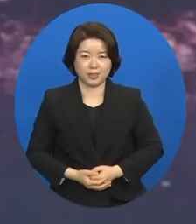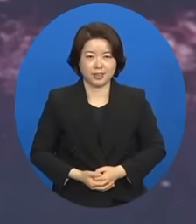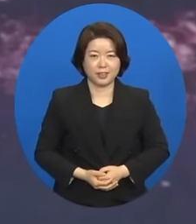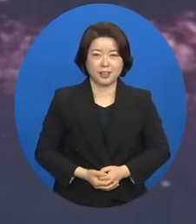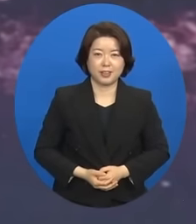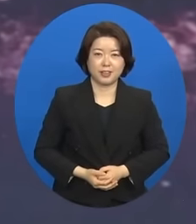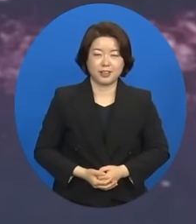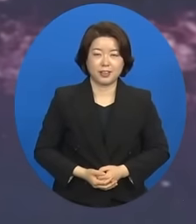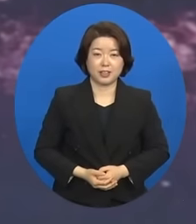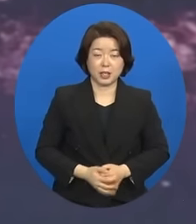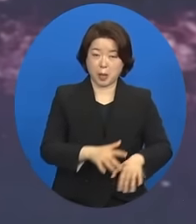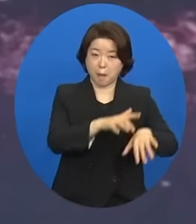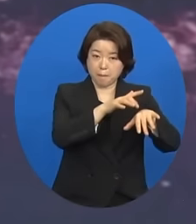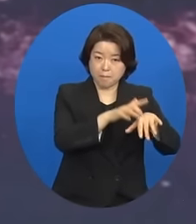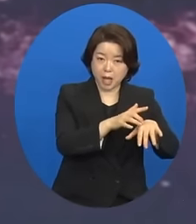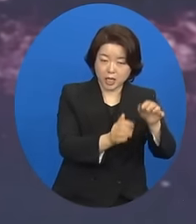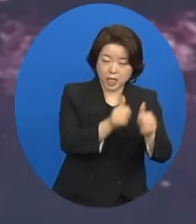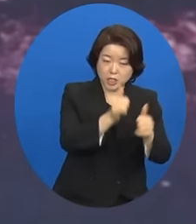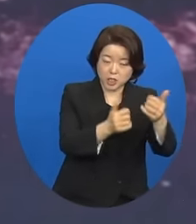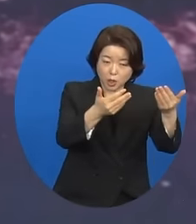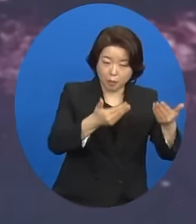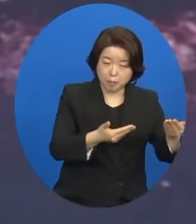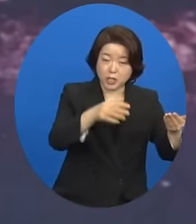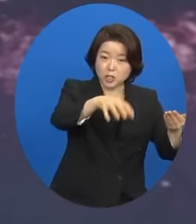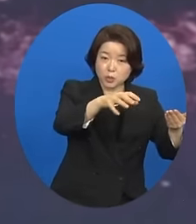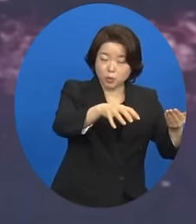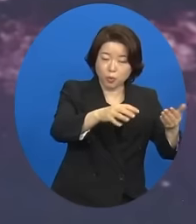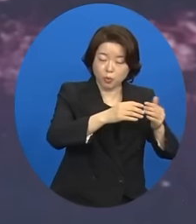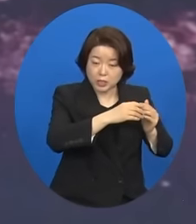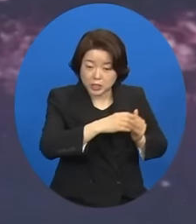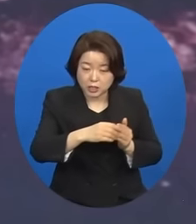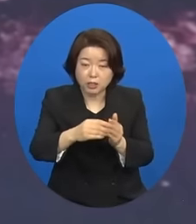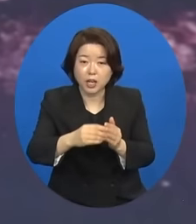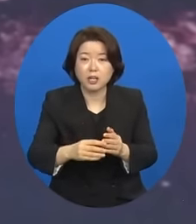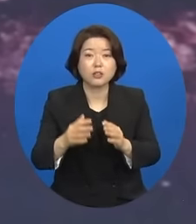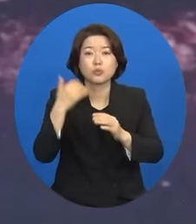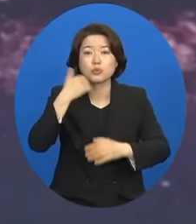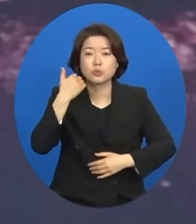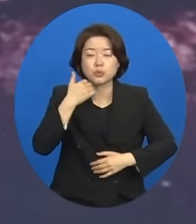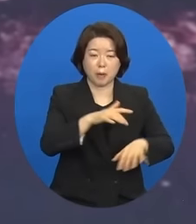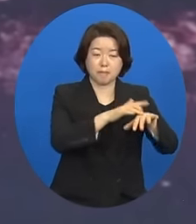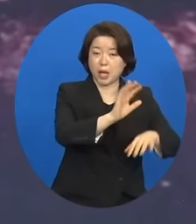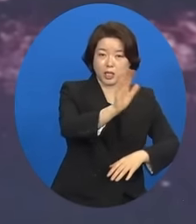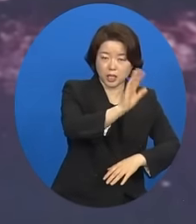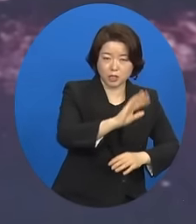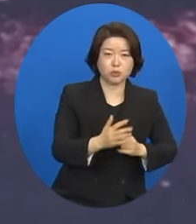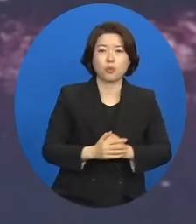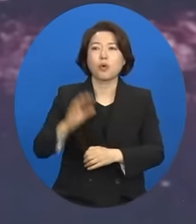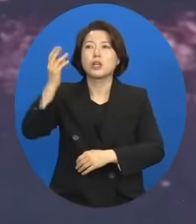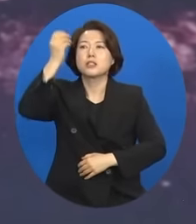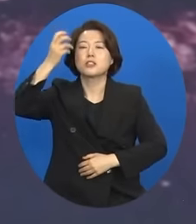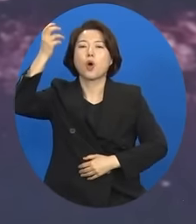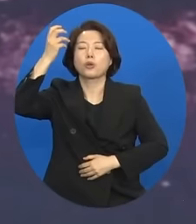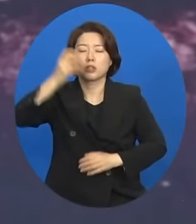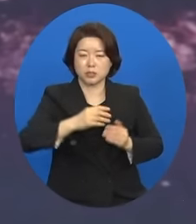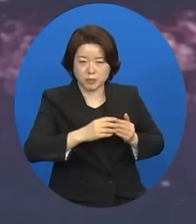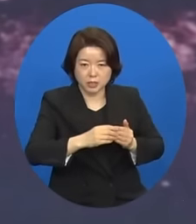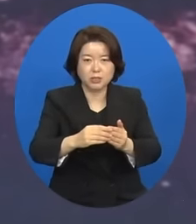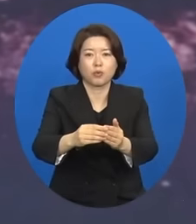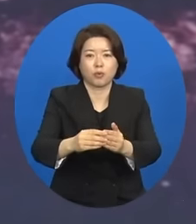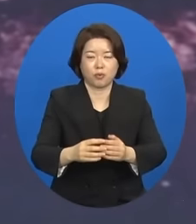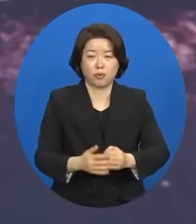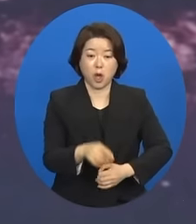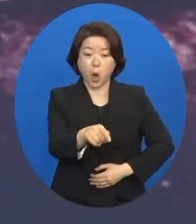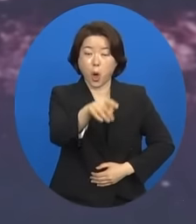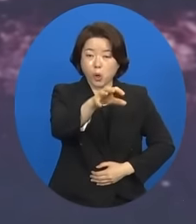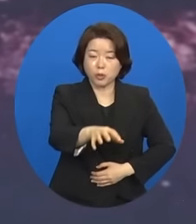이끌려 마귀에게 시험하는 그 장소를 이끌고 간 분은 마귀가 아니고 성령님이십니다 거기서